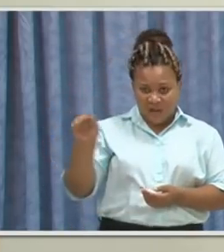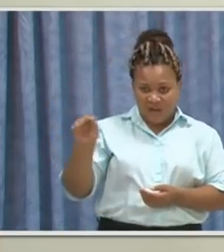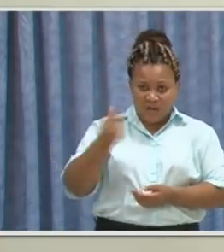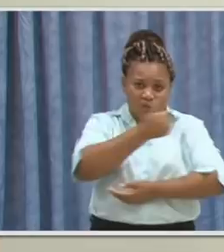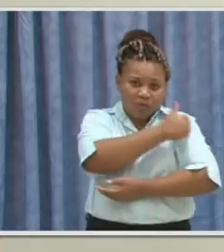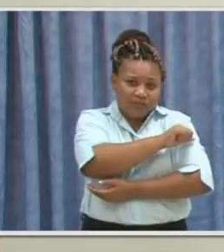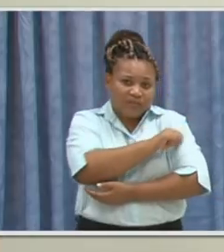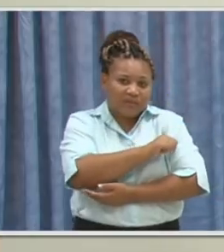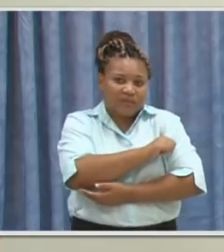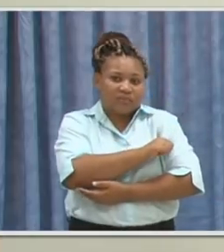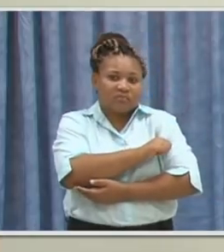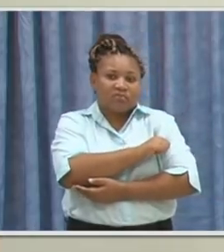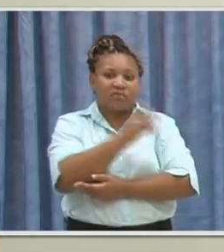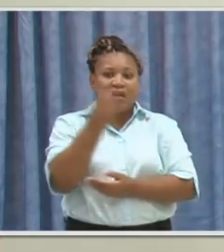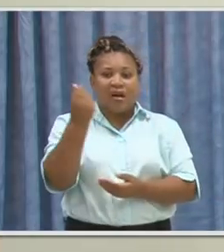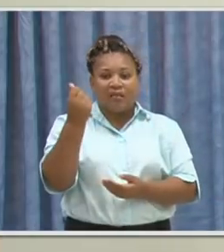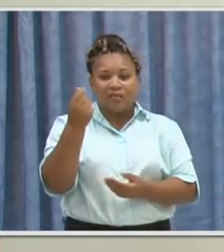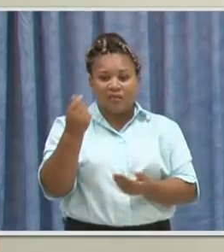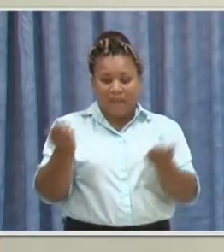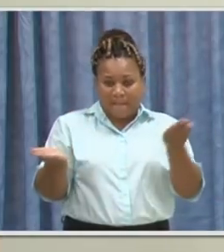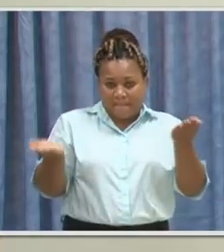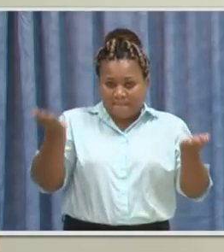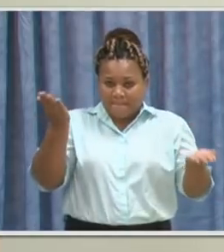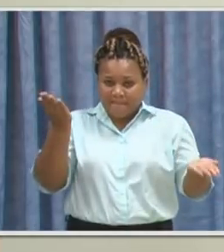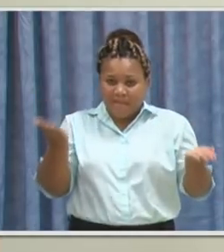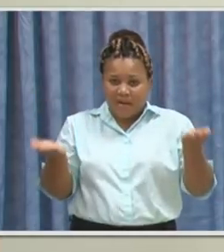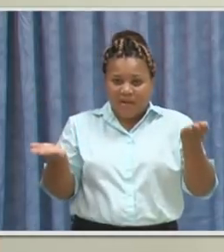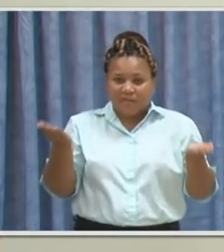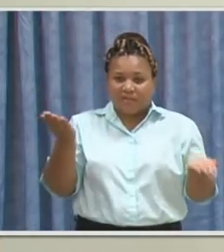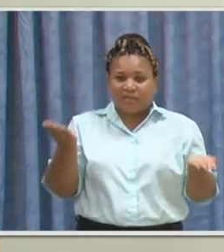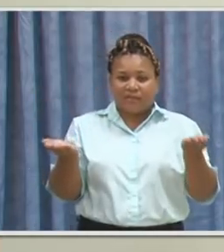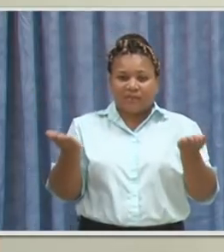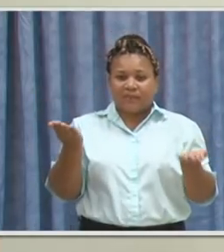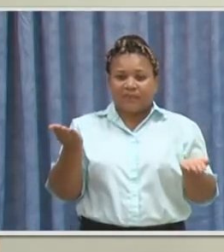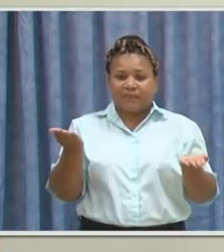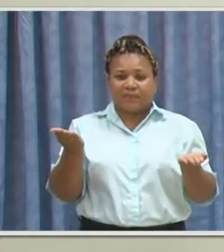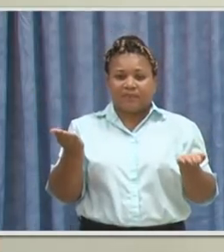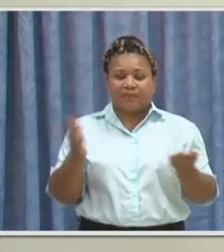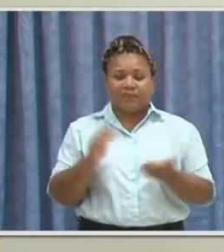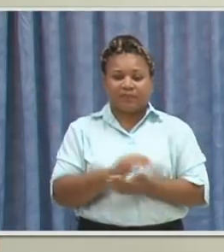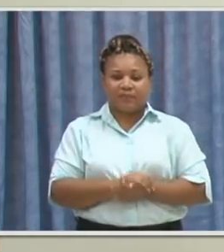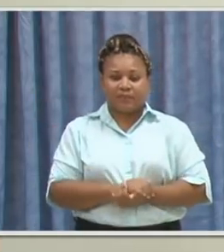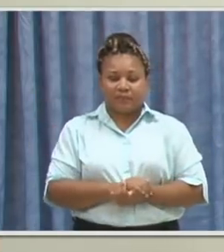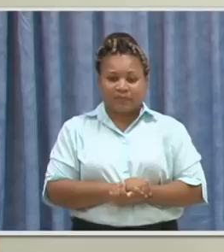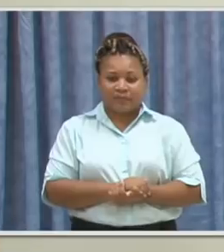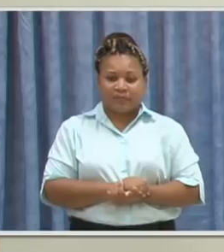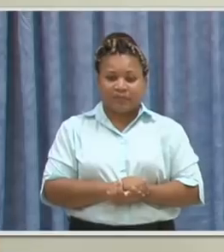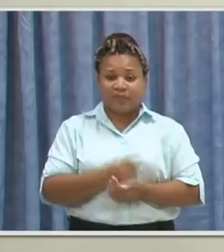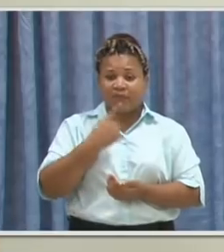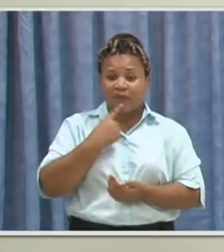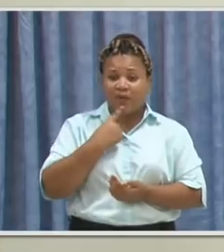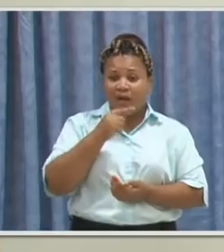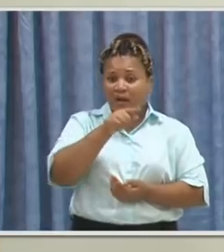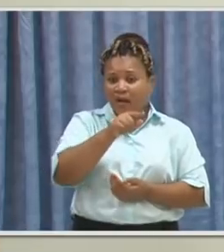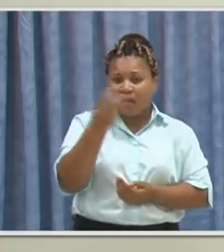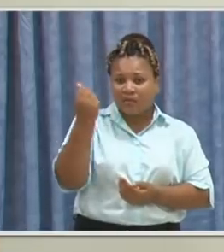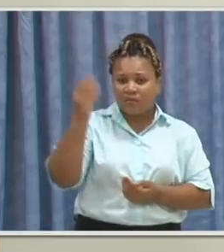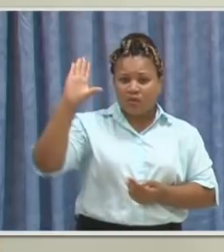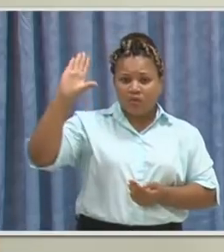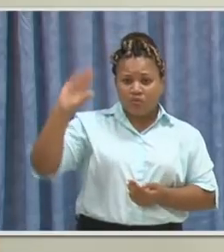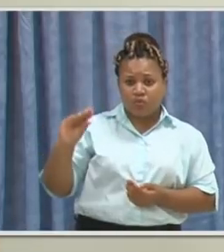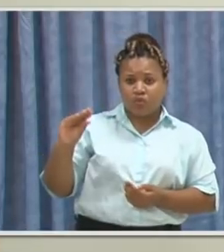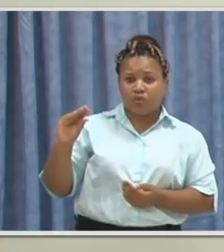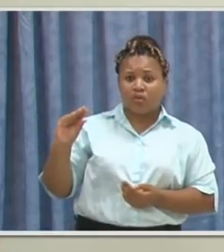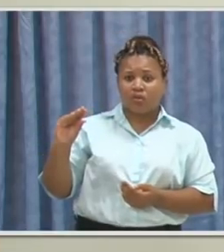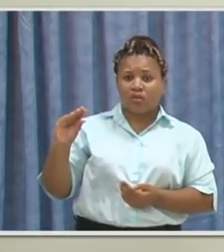entre mais nous parer pour un outbreak à cause si nous gagnons un outbreak et nous pas comparer il peut impliquer au désastre.